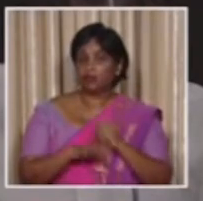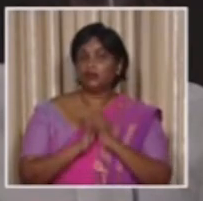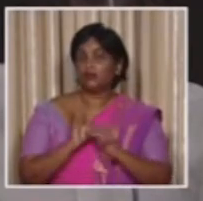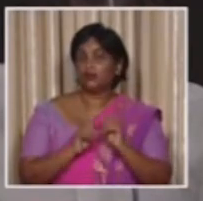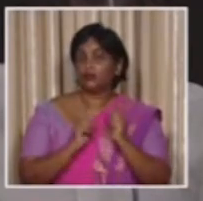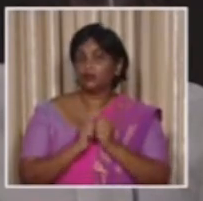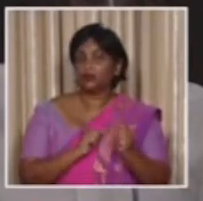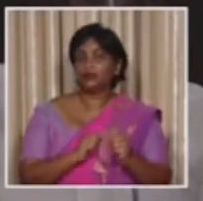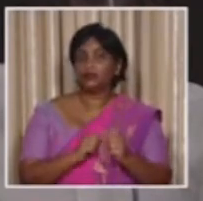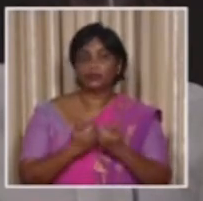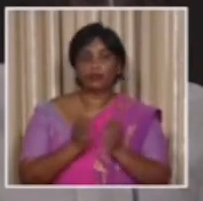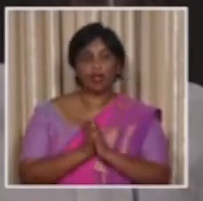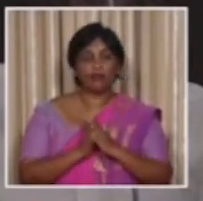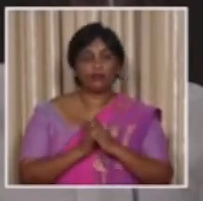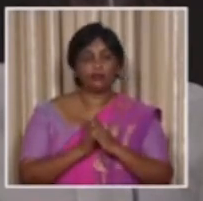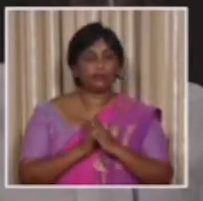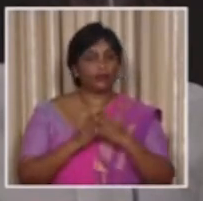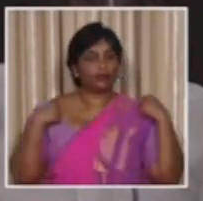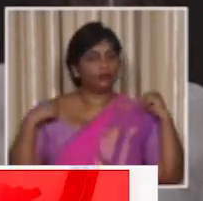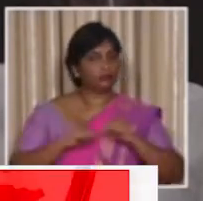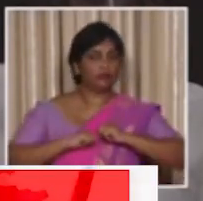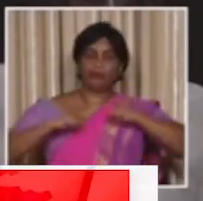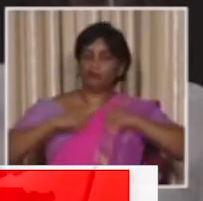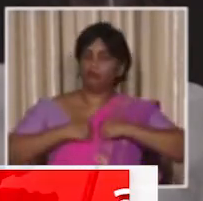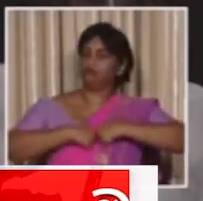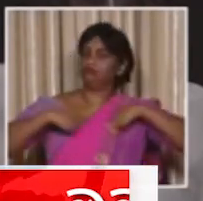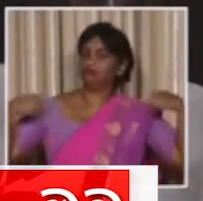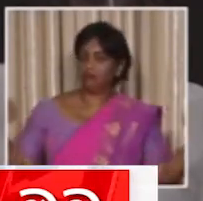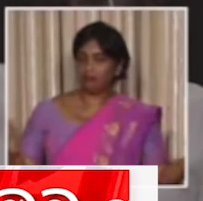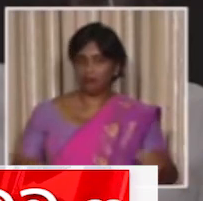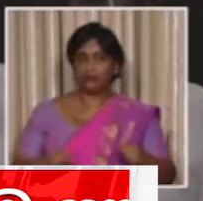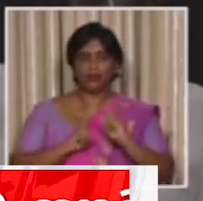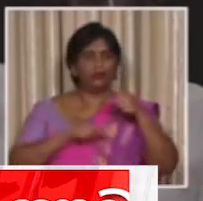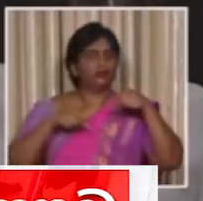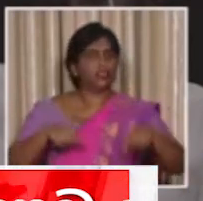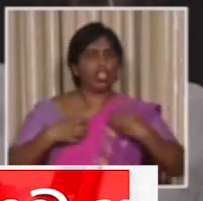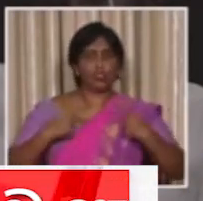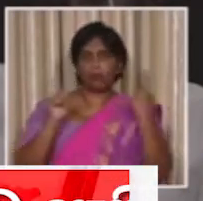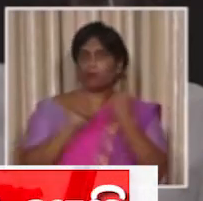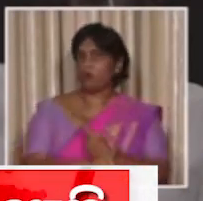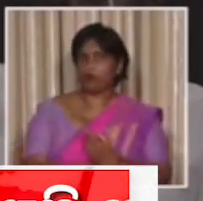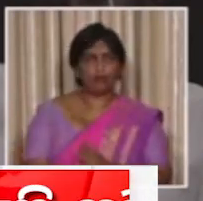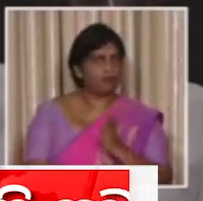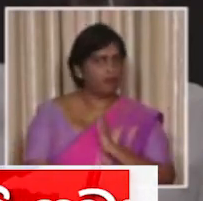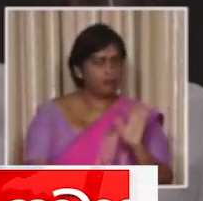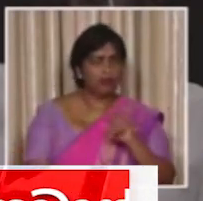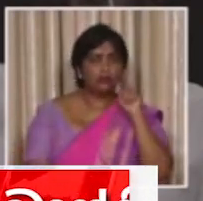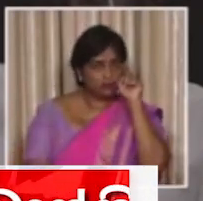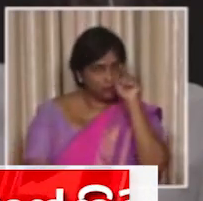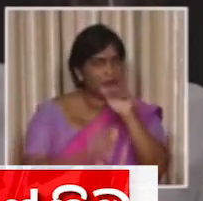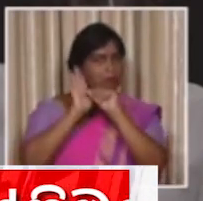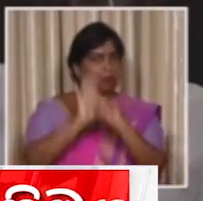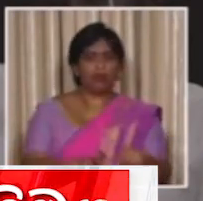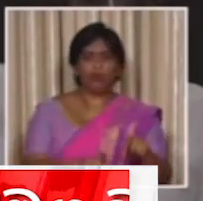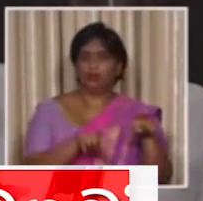mukadde kere amati wari tamangga dangi tepu kote kekele uwa. Mei sabawata wari anduma arukura nde be. Ega butuma rat kerna ga